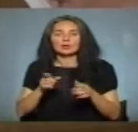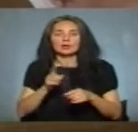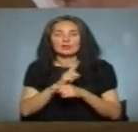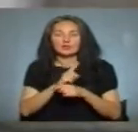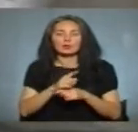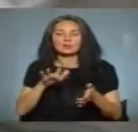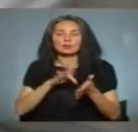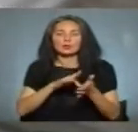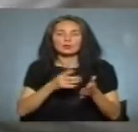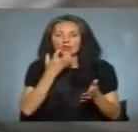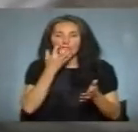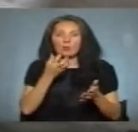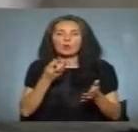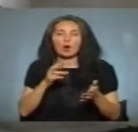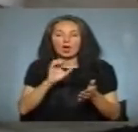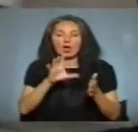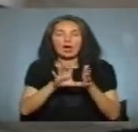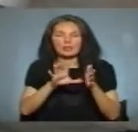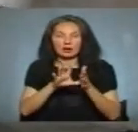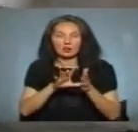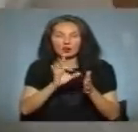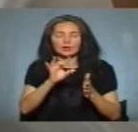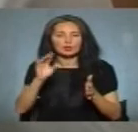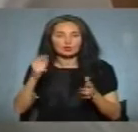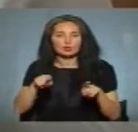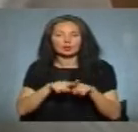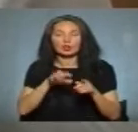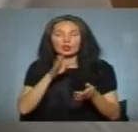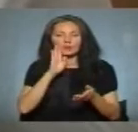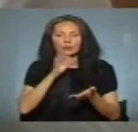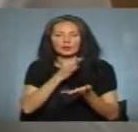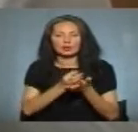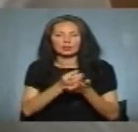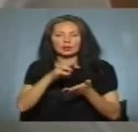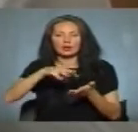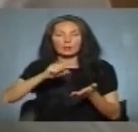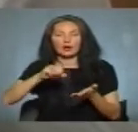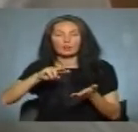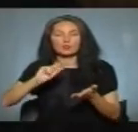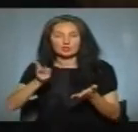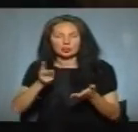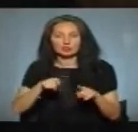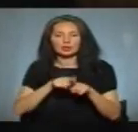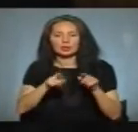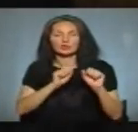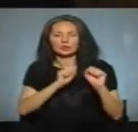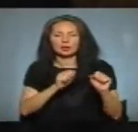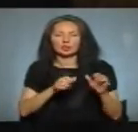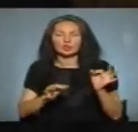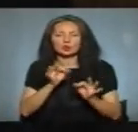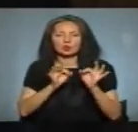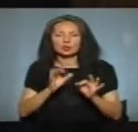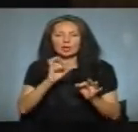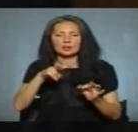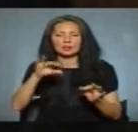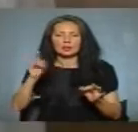«Тернопільміськтеплокомуненерго» Антоніна Решетуха, а також відповідачка Юлія Мамчак та її адвокат Валерій Муж. Суддя Любомира Сливка оголосила про